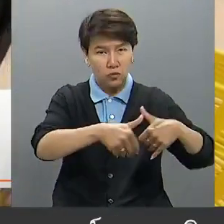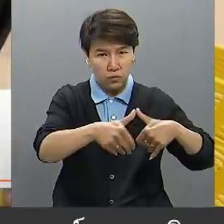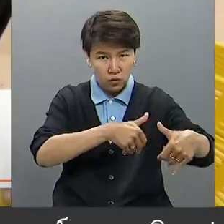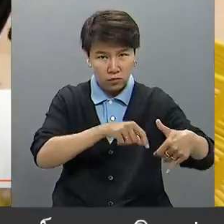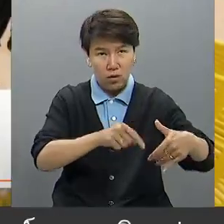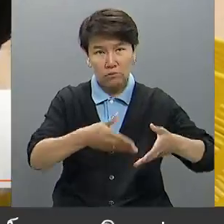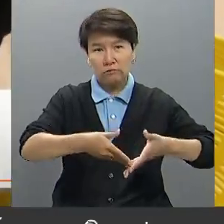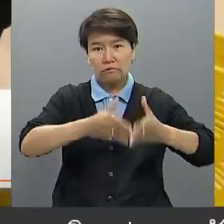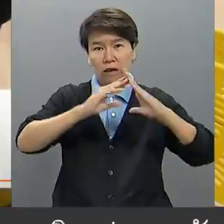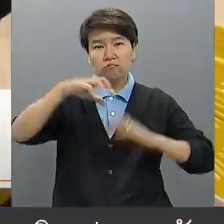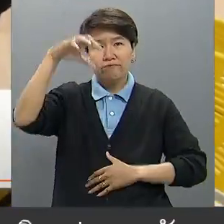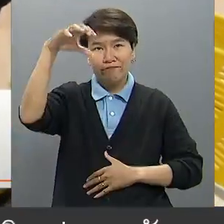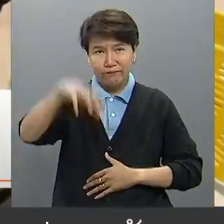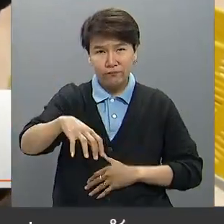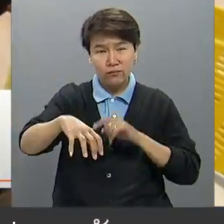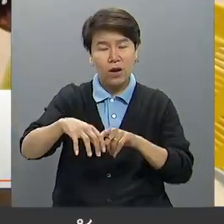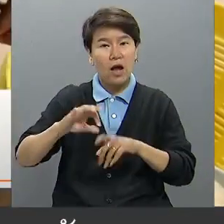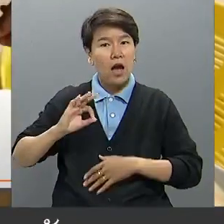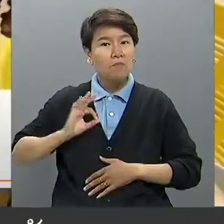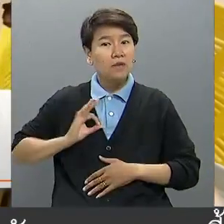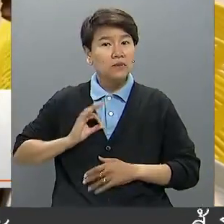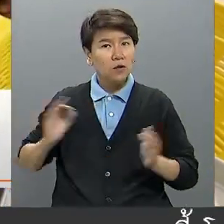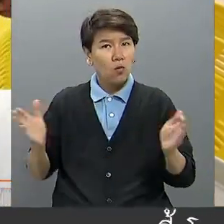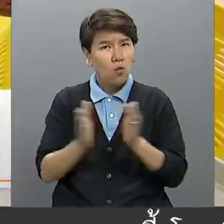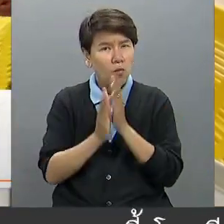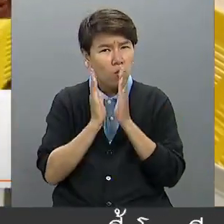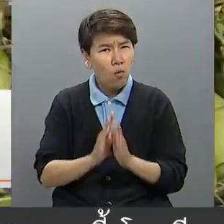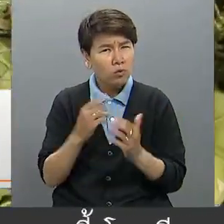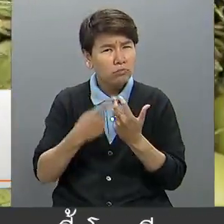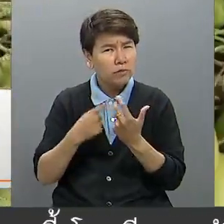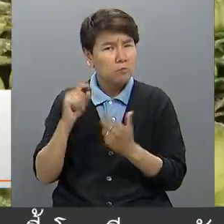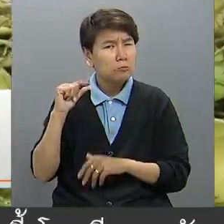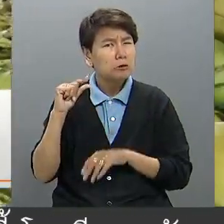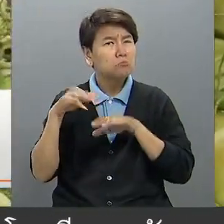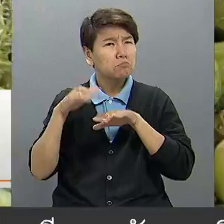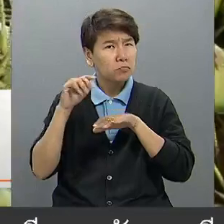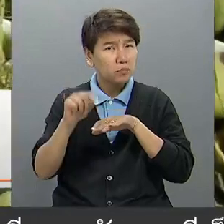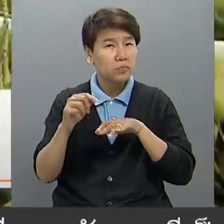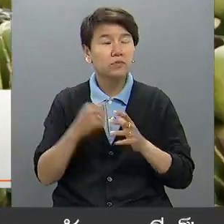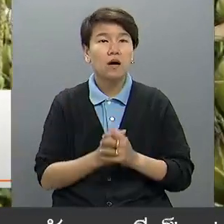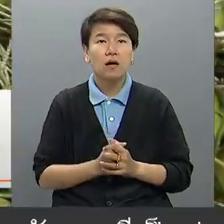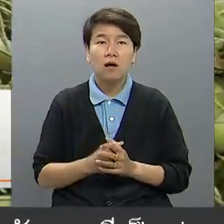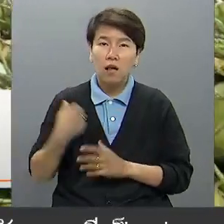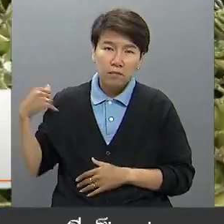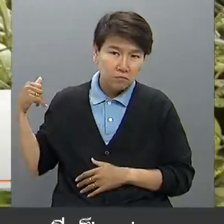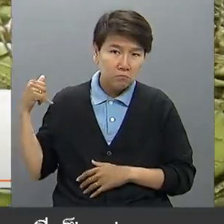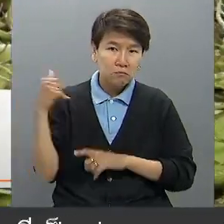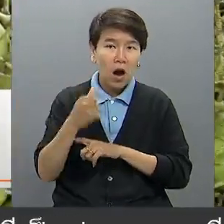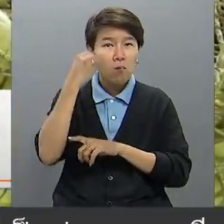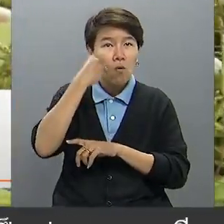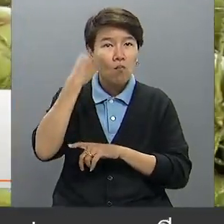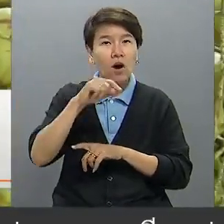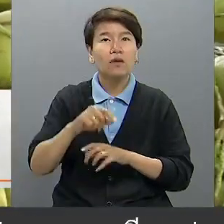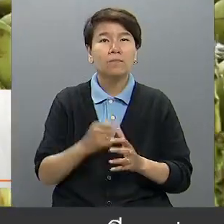นี้นะคะมีสมาชิกรวมกว่า20รายค่ะโดยในแต่ละวันนะคะจะมารับมะพร้าวน้ำหอมของเกษตรกรประมาณ 1,000